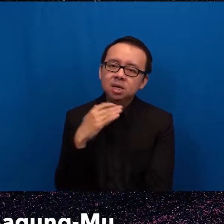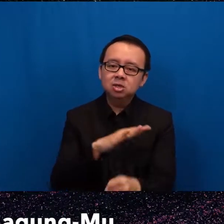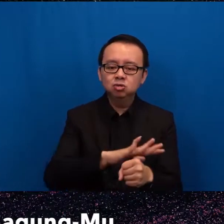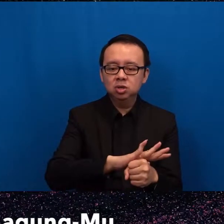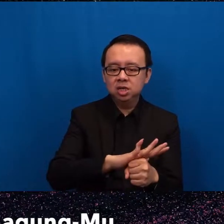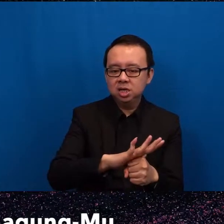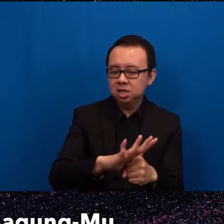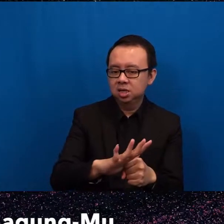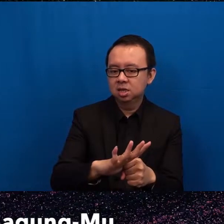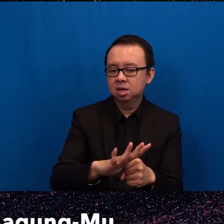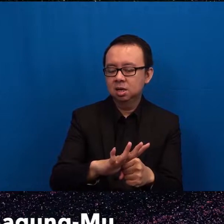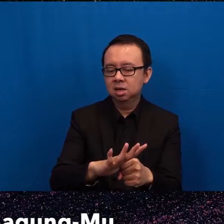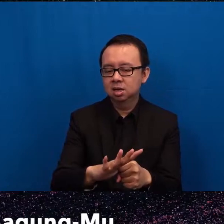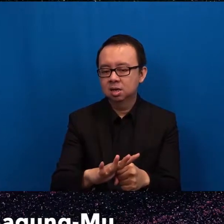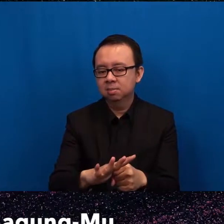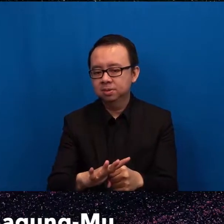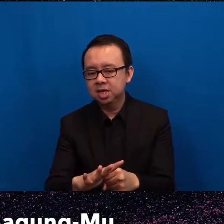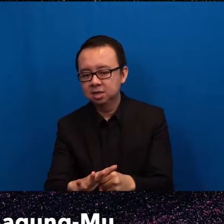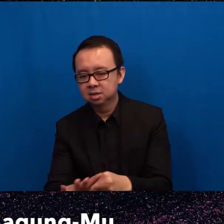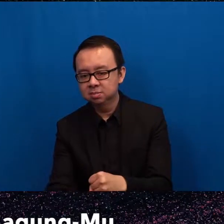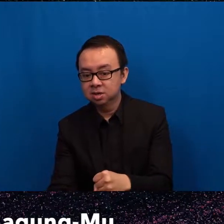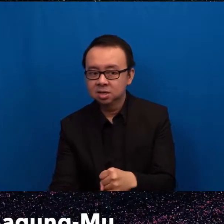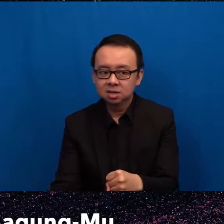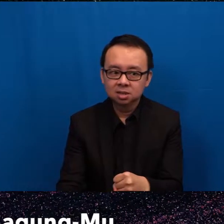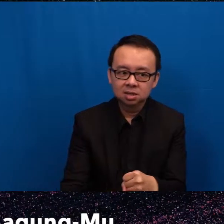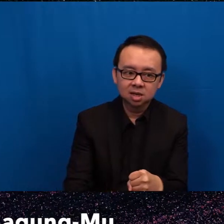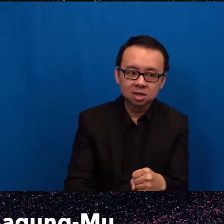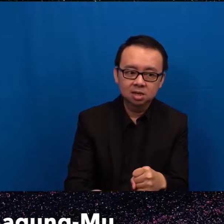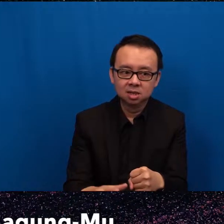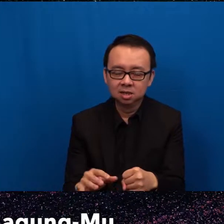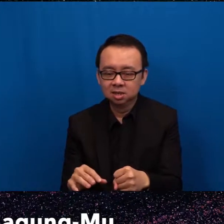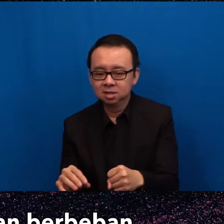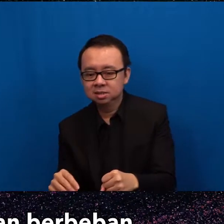kami penuhi amanat agung-Mu,